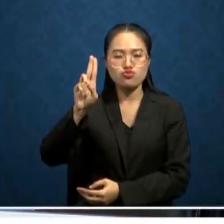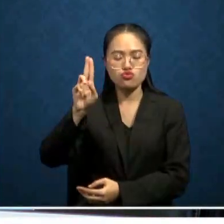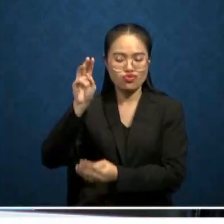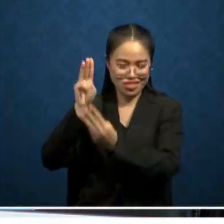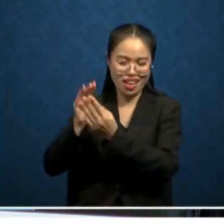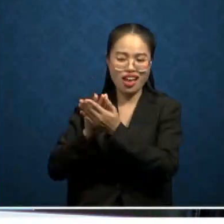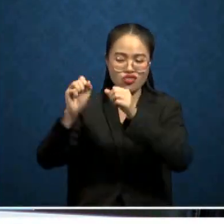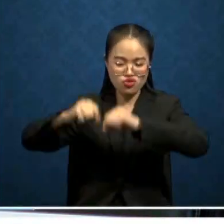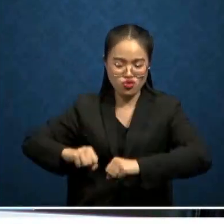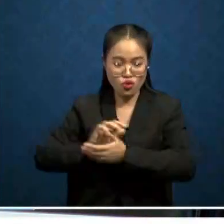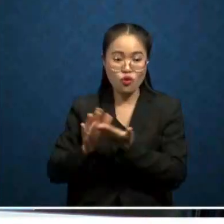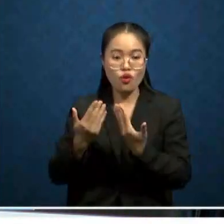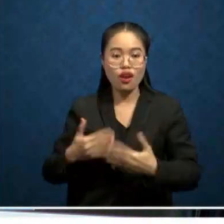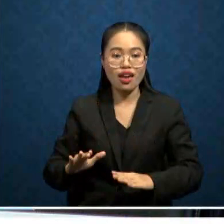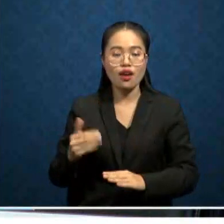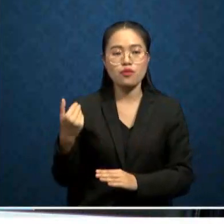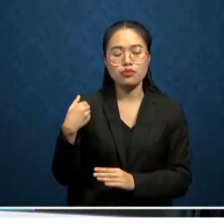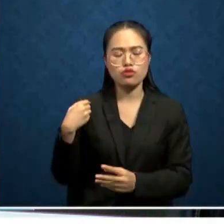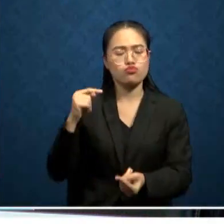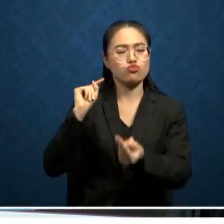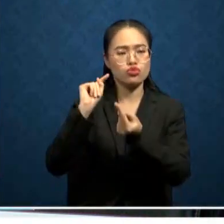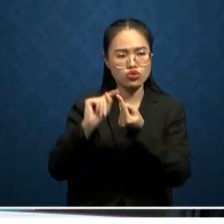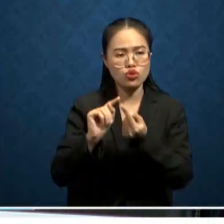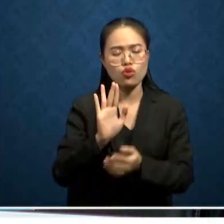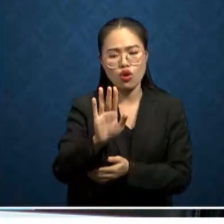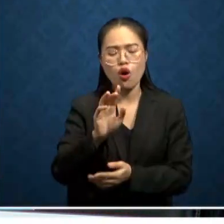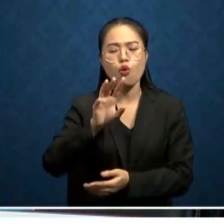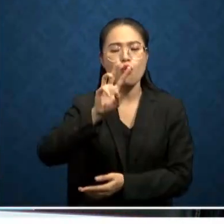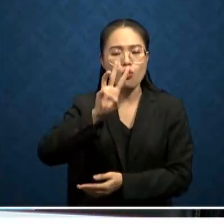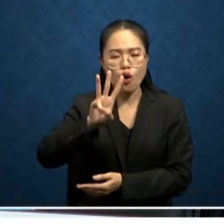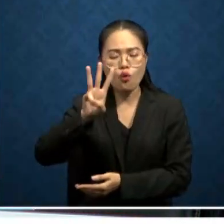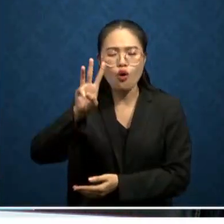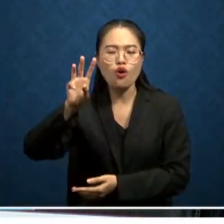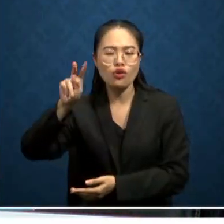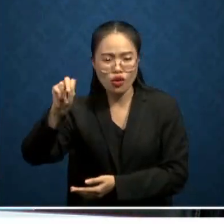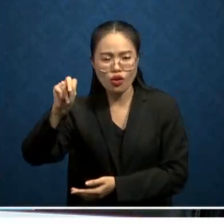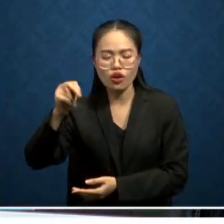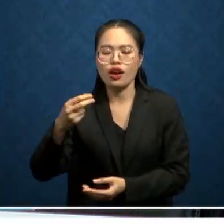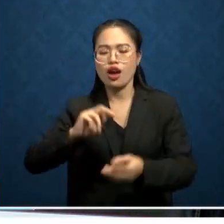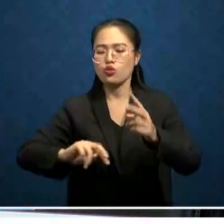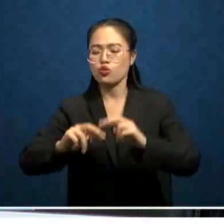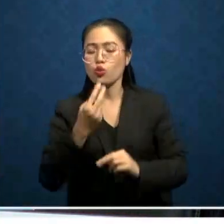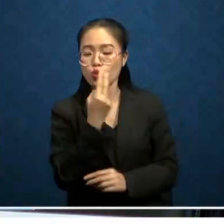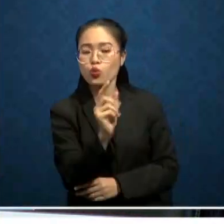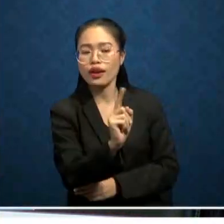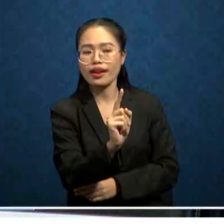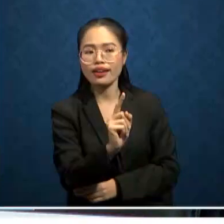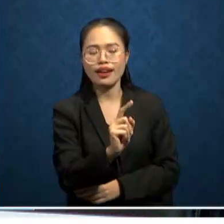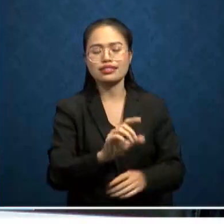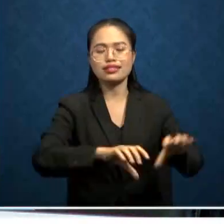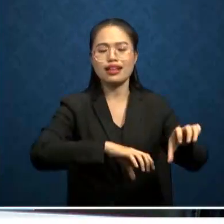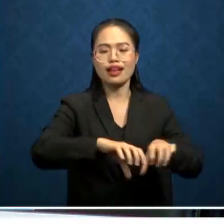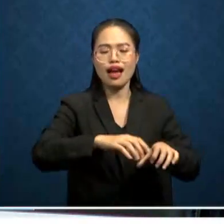Reportอันนี้นะครับแล้วก็มีการให้โจทย์วัตถุประสงค์ของววนกองทุนววนไว้นะครับว่าให้ไปดูเรื่องของการบูรณาการงบ